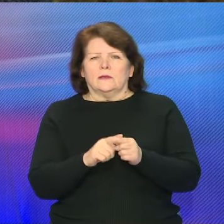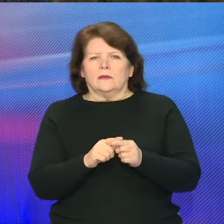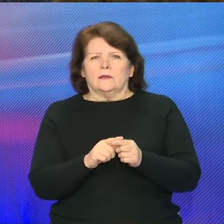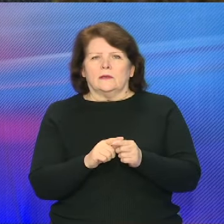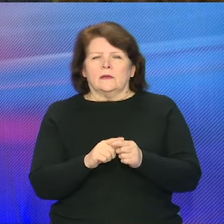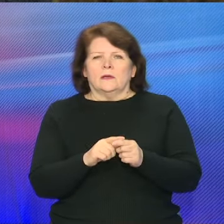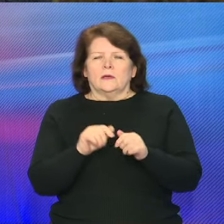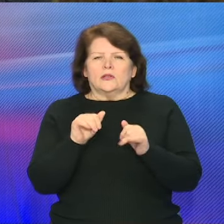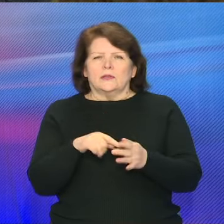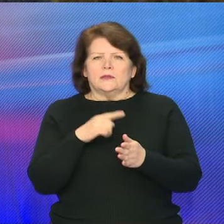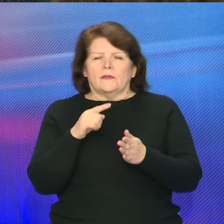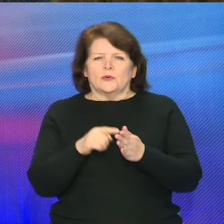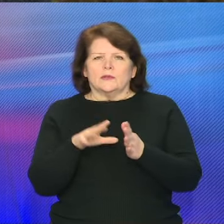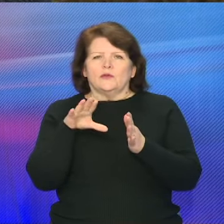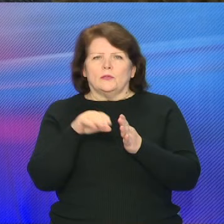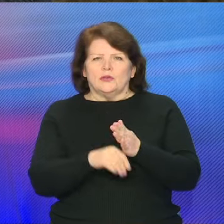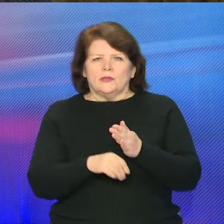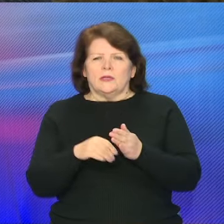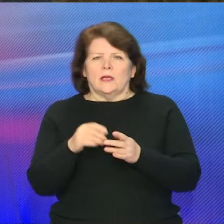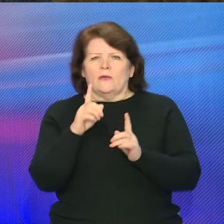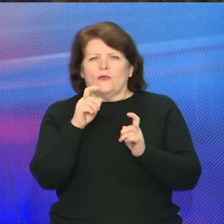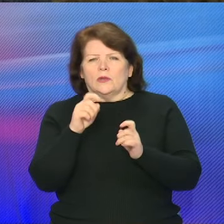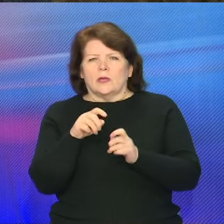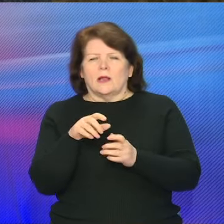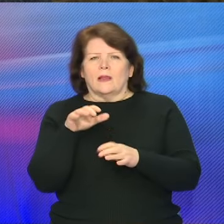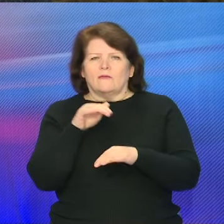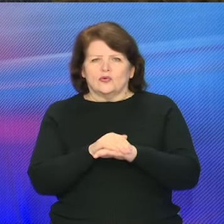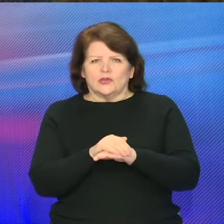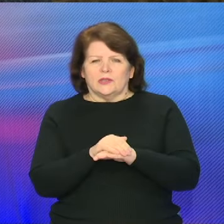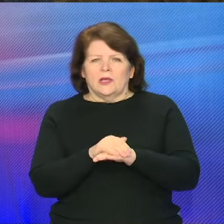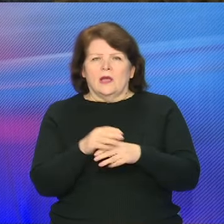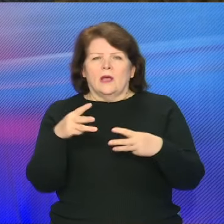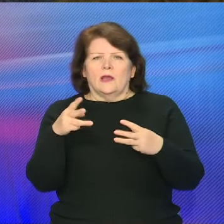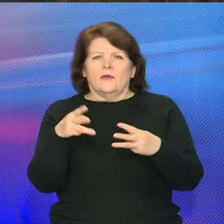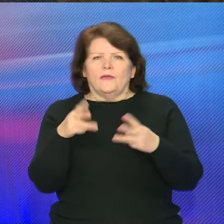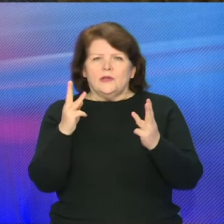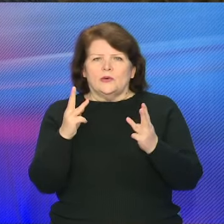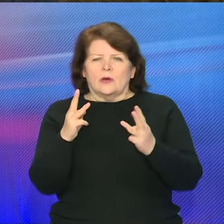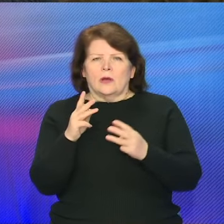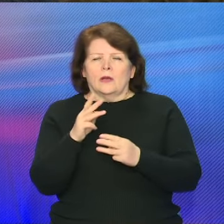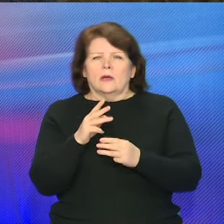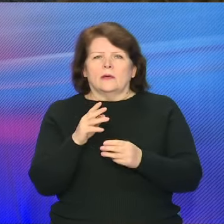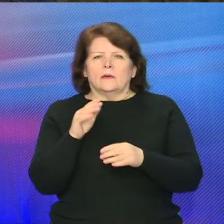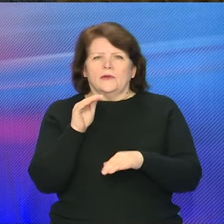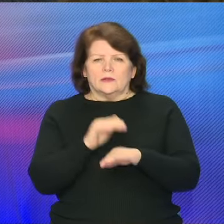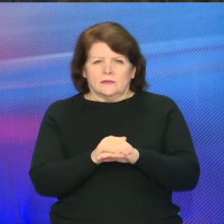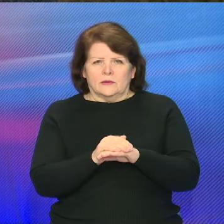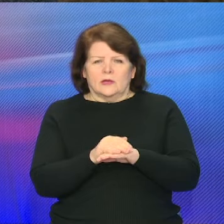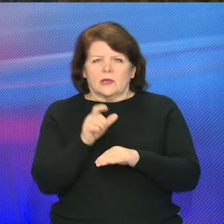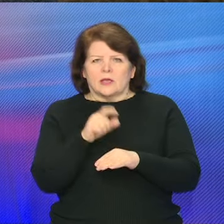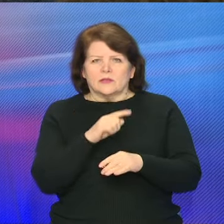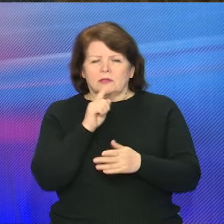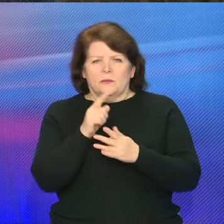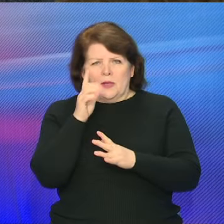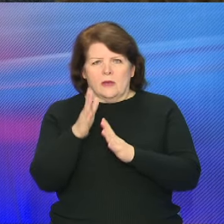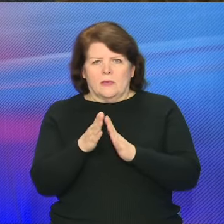вопросы решаются, в том числе приобретением фотоловушек, видеофиксаций. Поэтому граждане должны понимать,